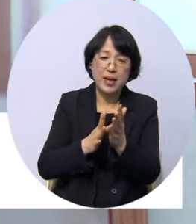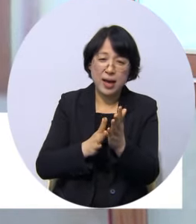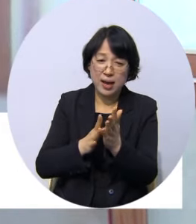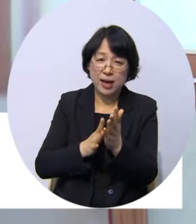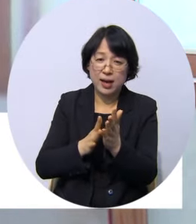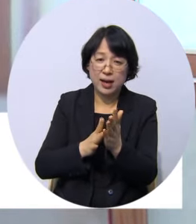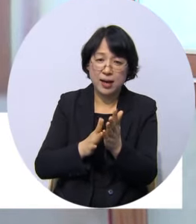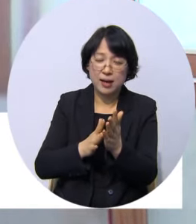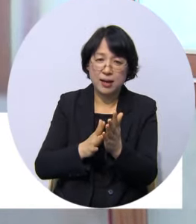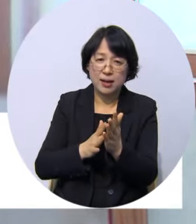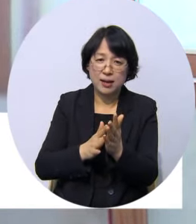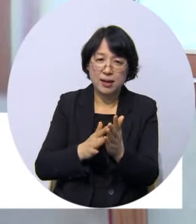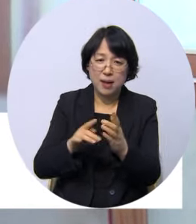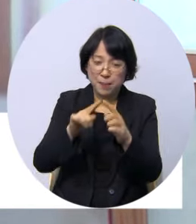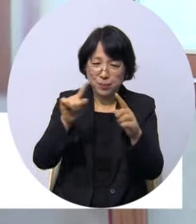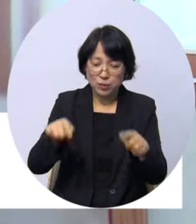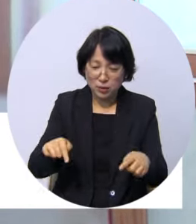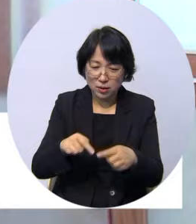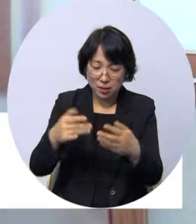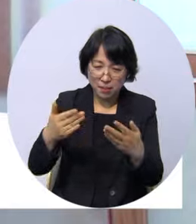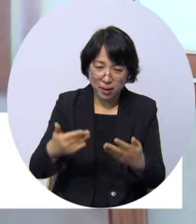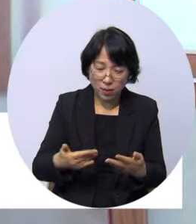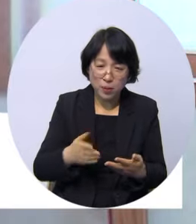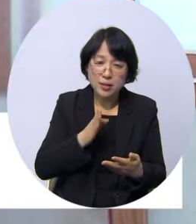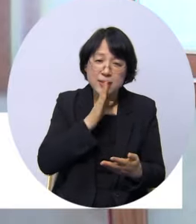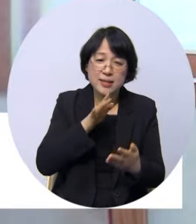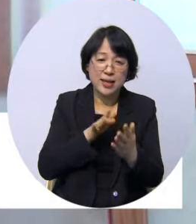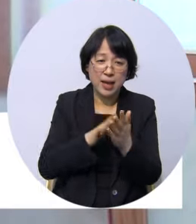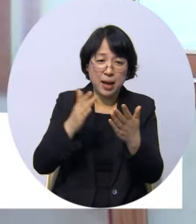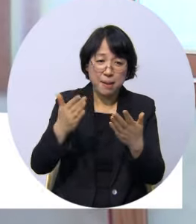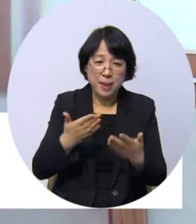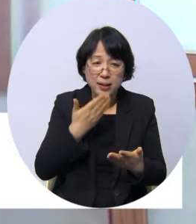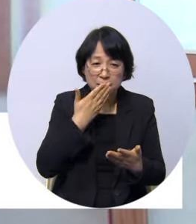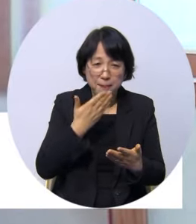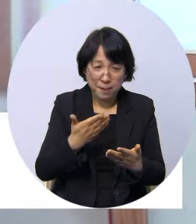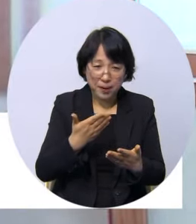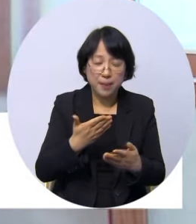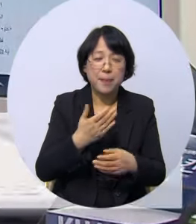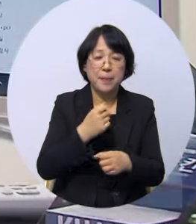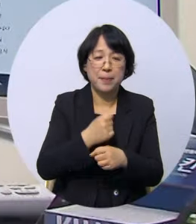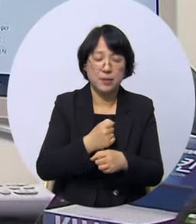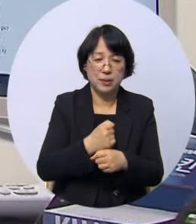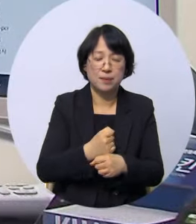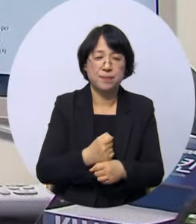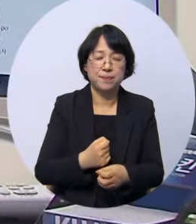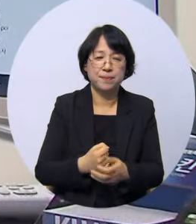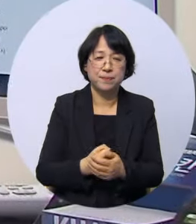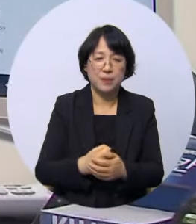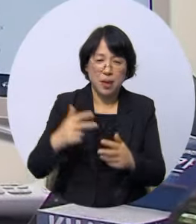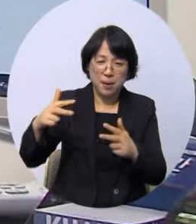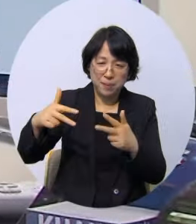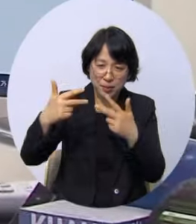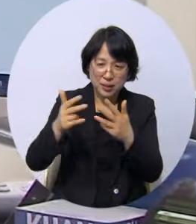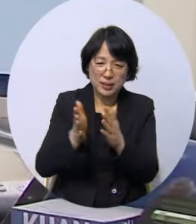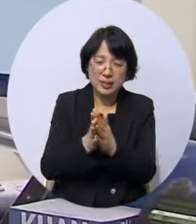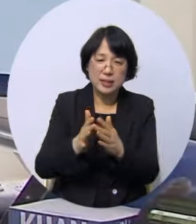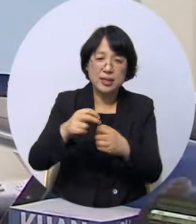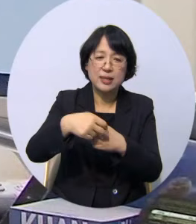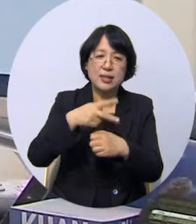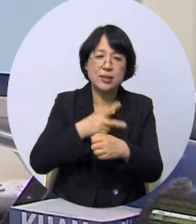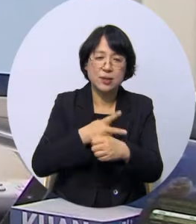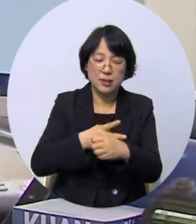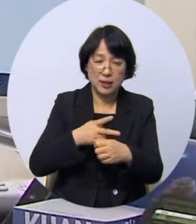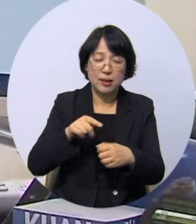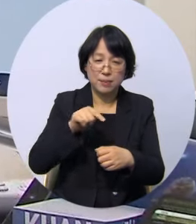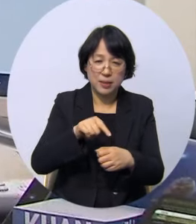받으실 수 있도록 그렇게 도와드릴 수 있는 시스템을 전문 기업하고 같이 만들었습니다 비대면 진료에 나서는 의사는 이번